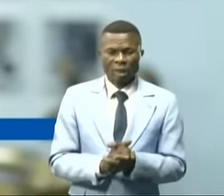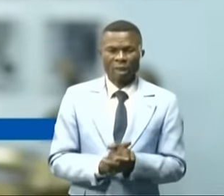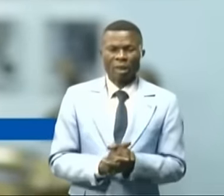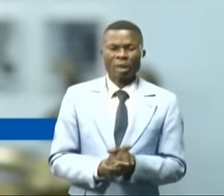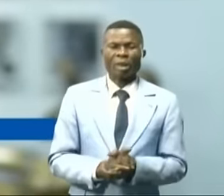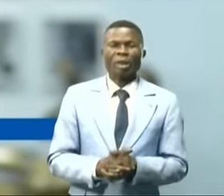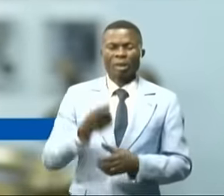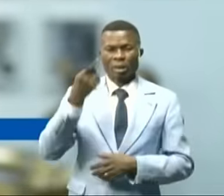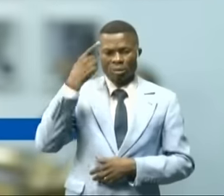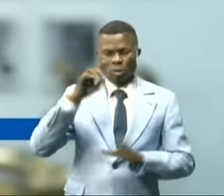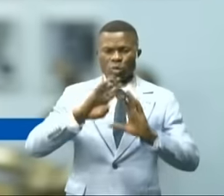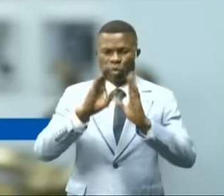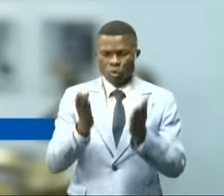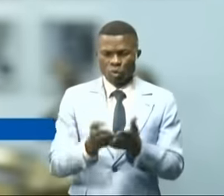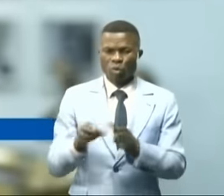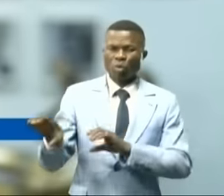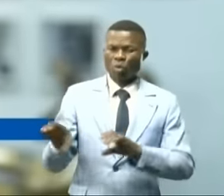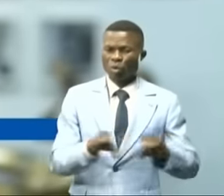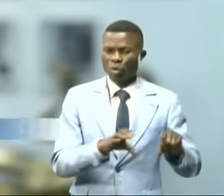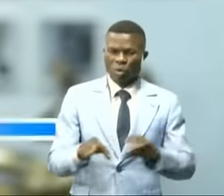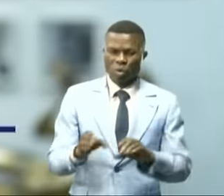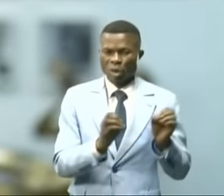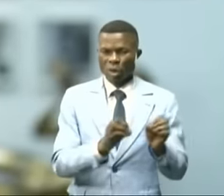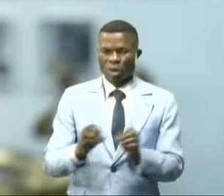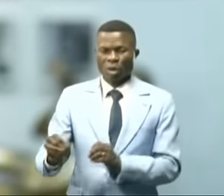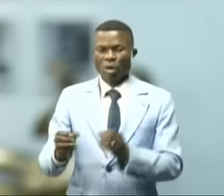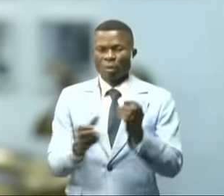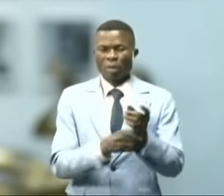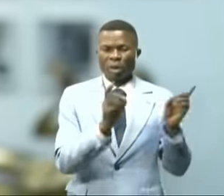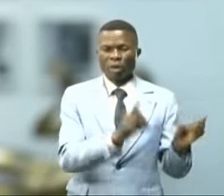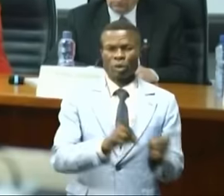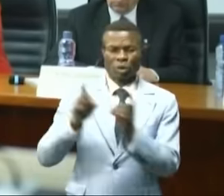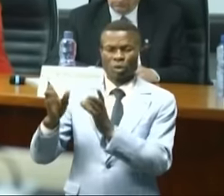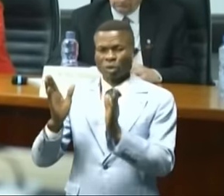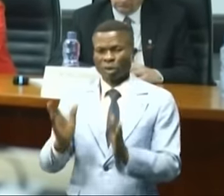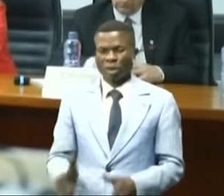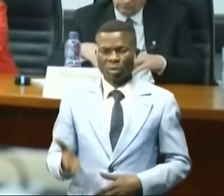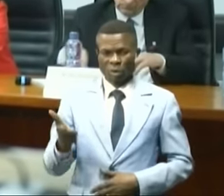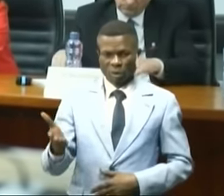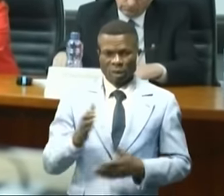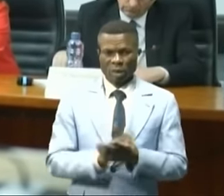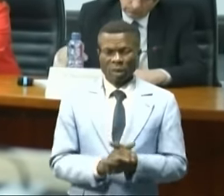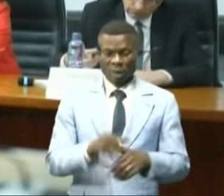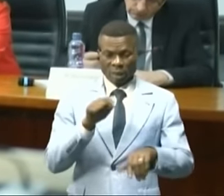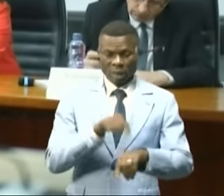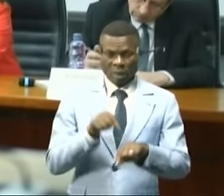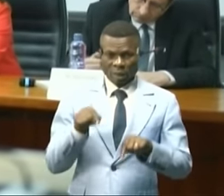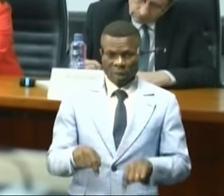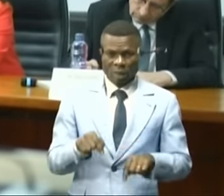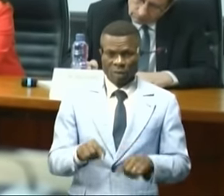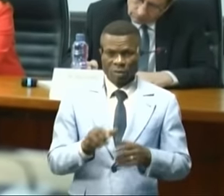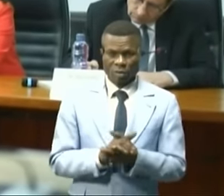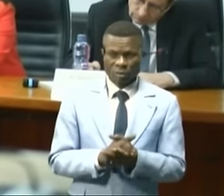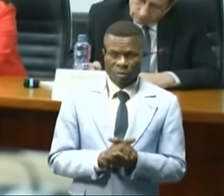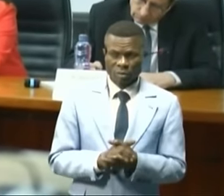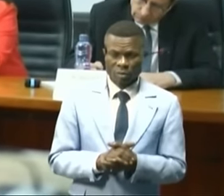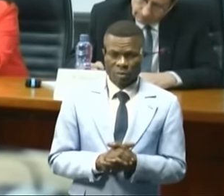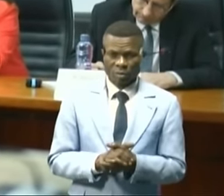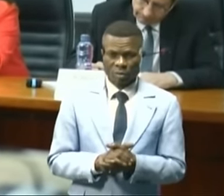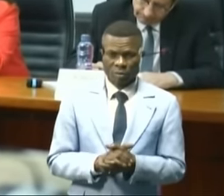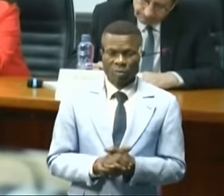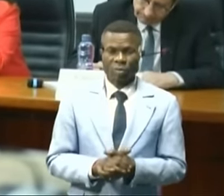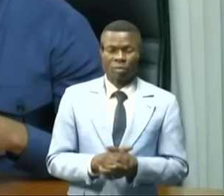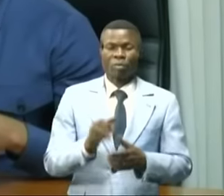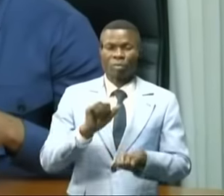au conflit et pour soutenir les personnes assez vulnérables. En ce moment, l'OIM nous